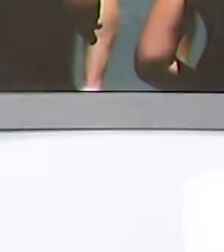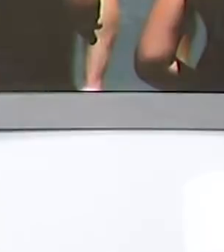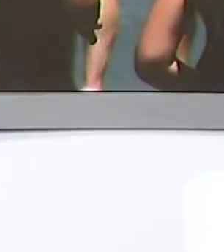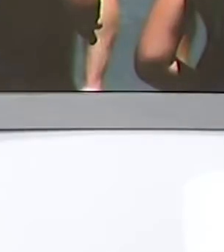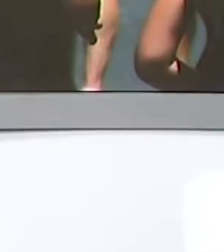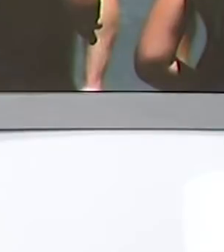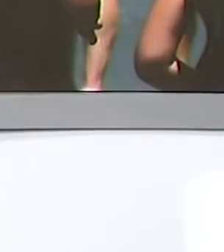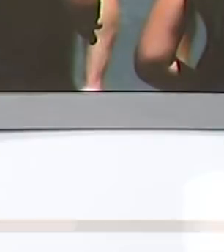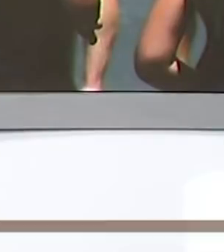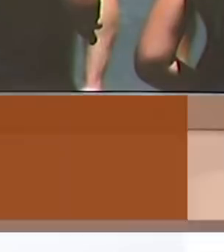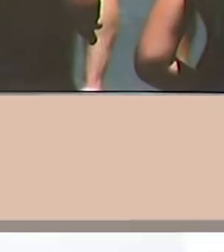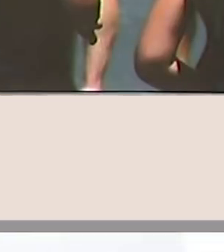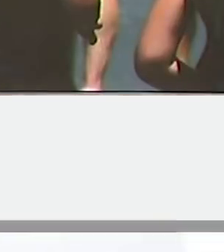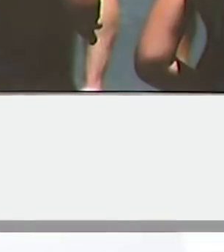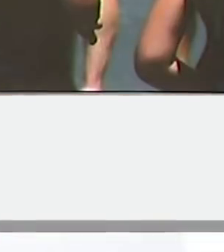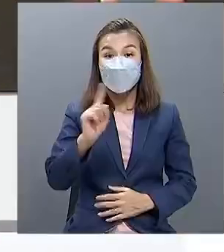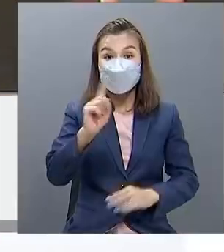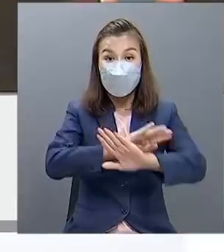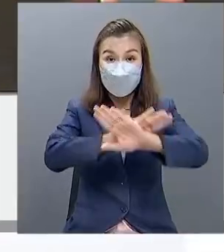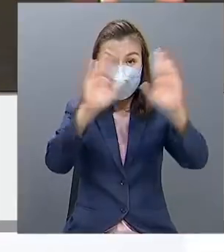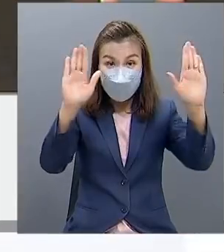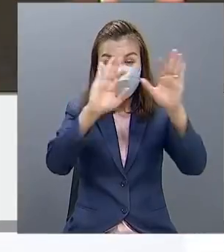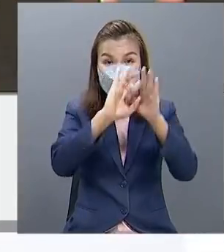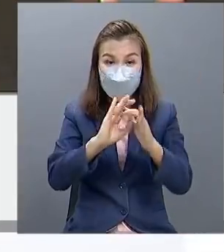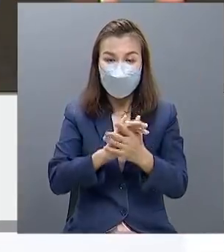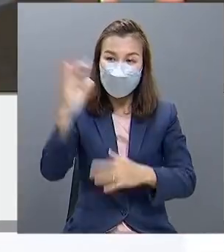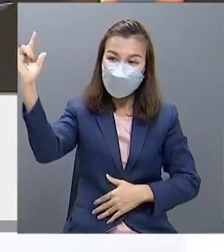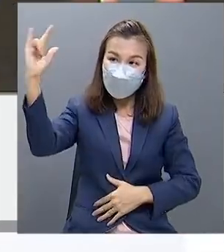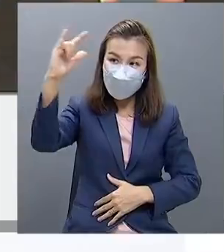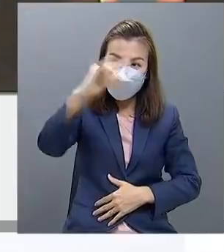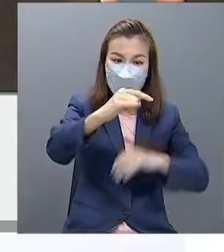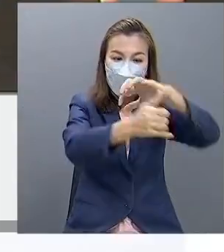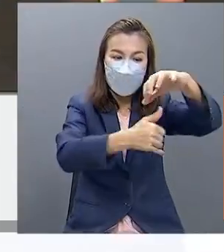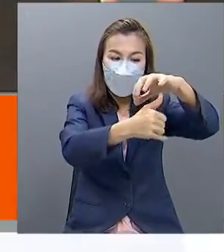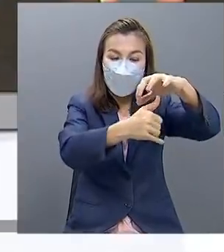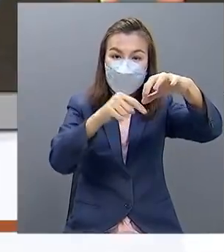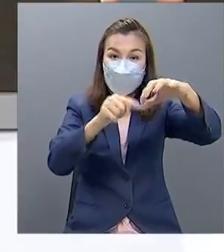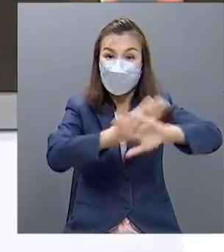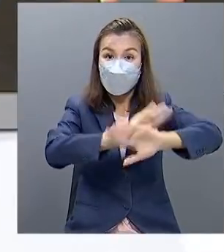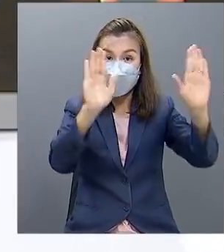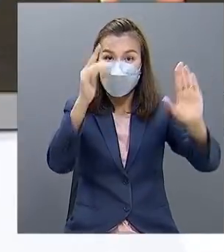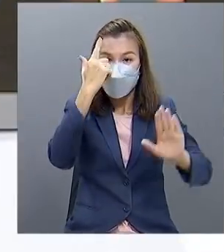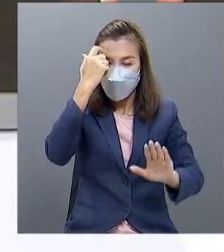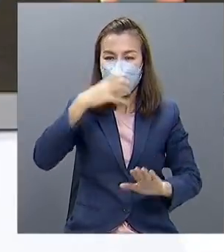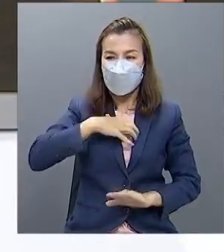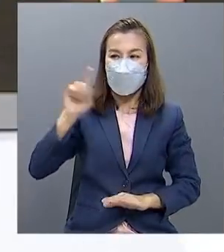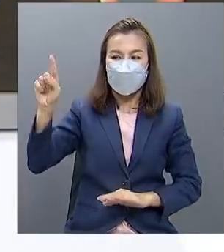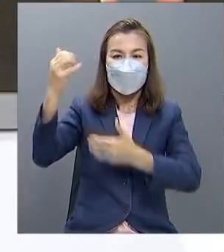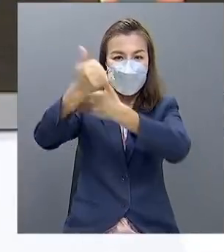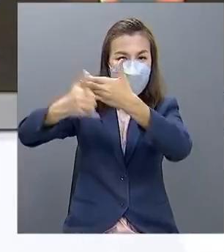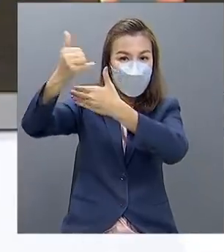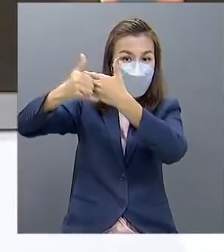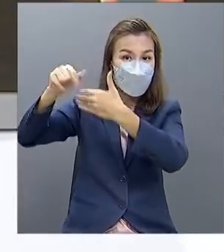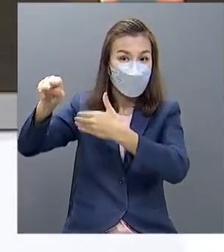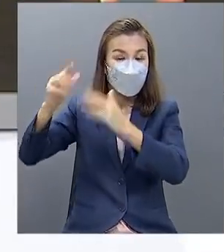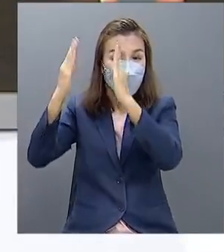เหตุที่ต้องการยกเลิก Thailand Pass แล้วก็ Case and Go นะคะก็เพราะว่าต้องการที่จะกระตุ้นตลาดต่างประเทศค่ะแล้วก็ทำให้นักเดินทางที่เดินทางเข้ามาเนี่